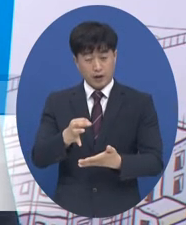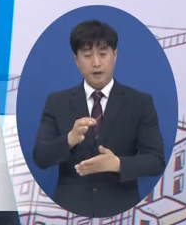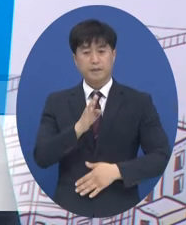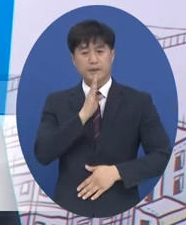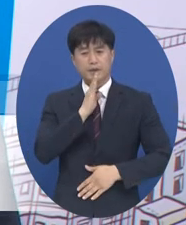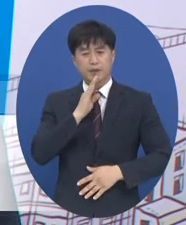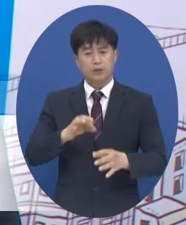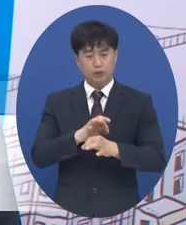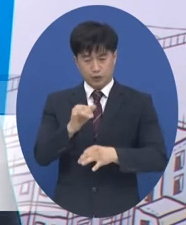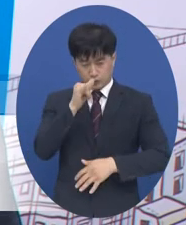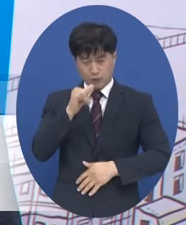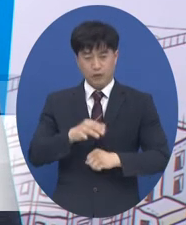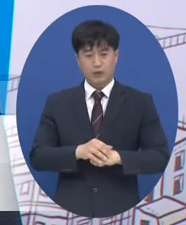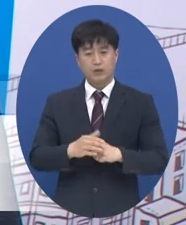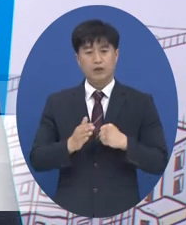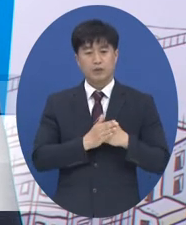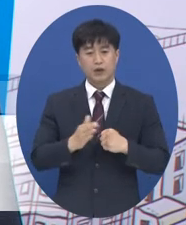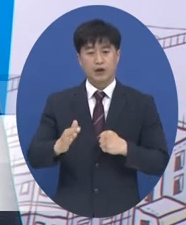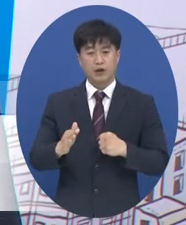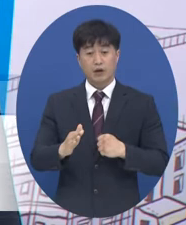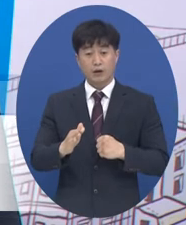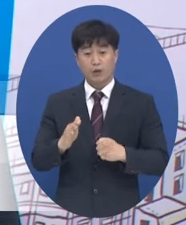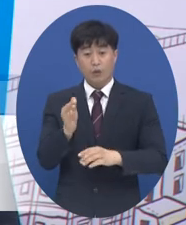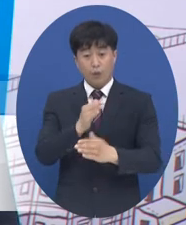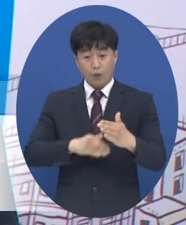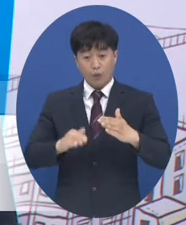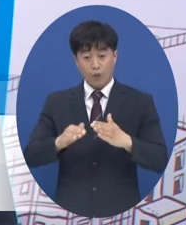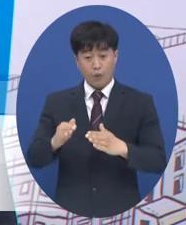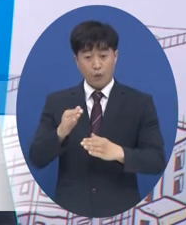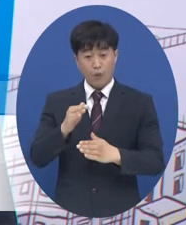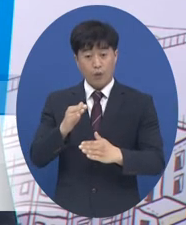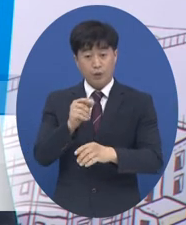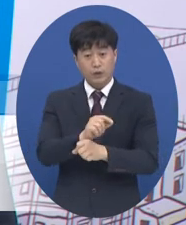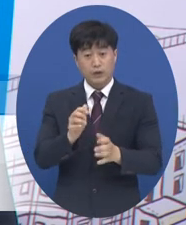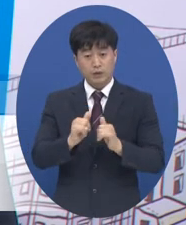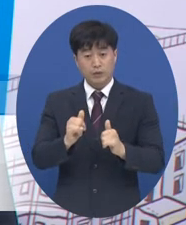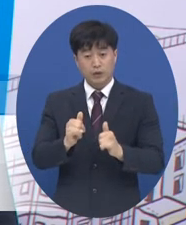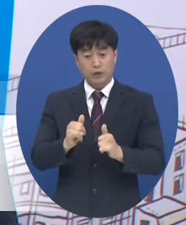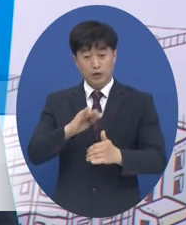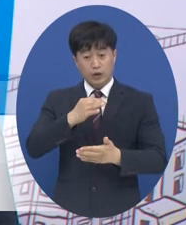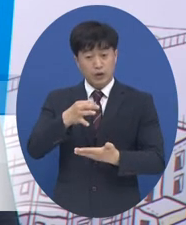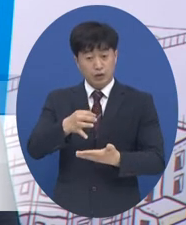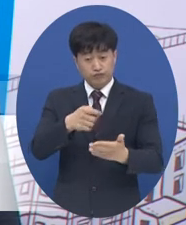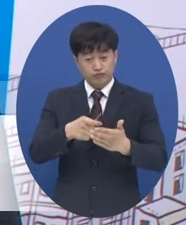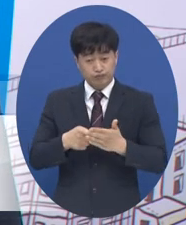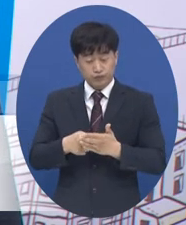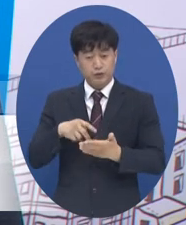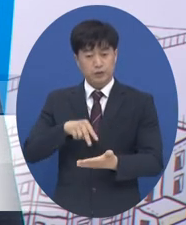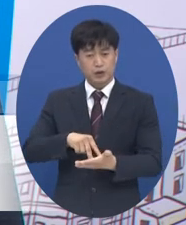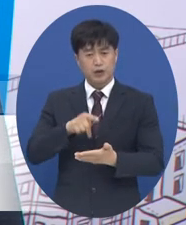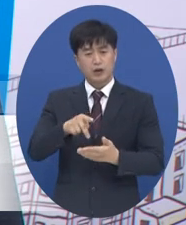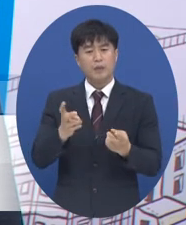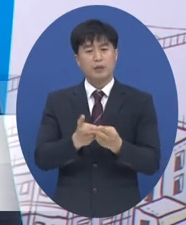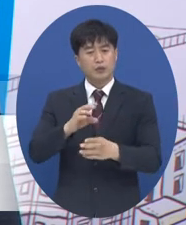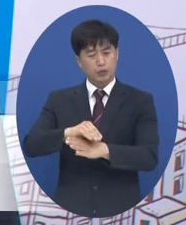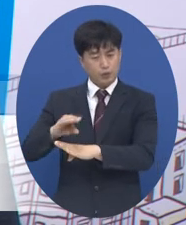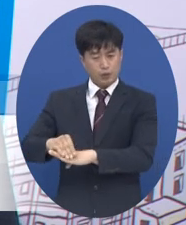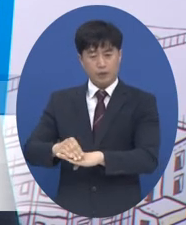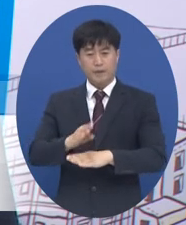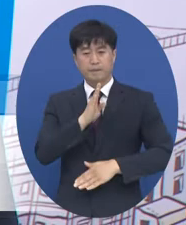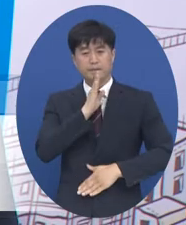경제적입니다 그렇기 때문에 당연히 공무원은 예산을 절감하는 측면에서 그 방법을 적용하는 것이